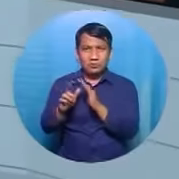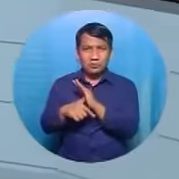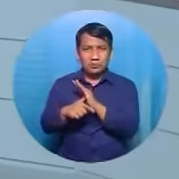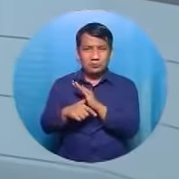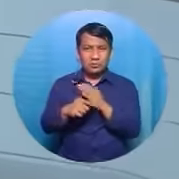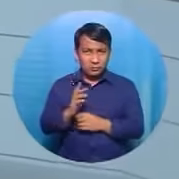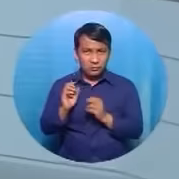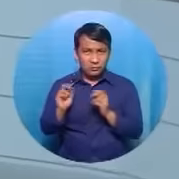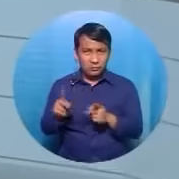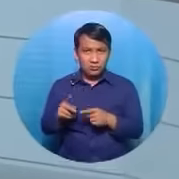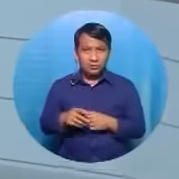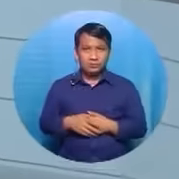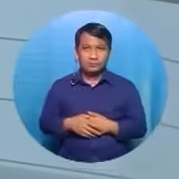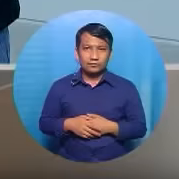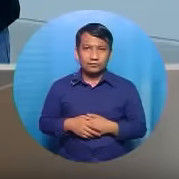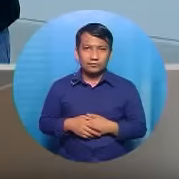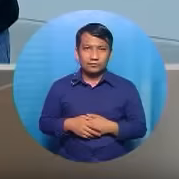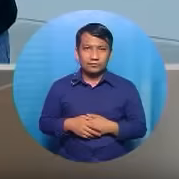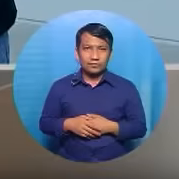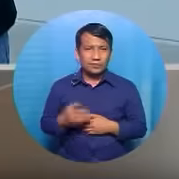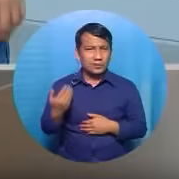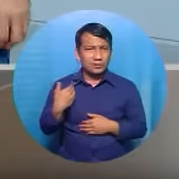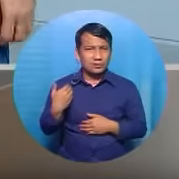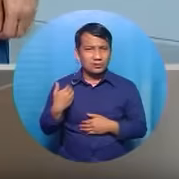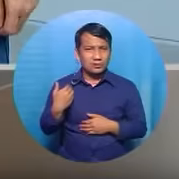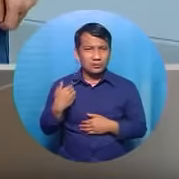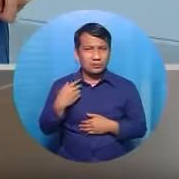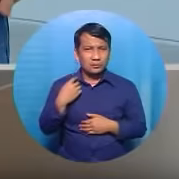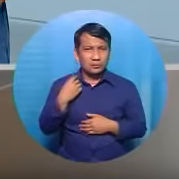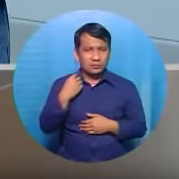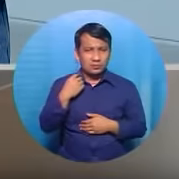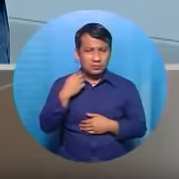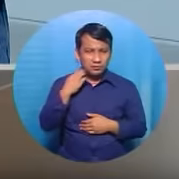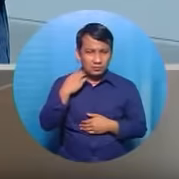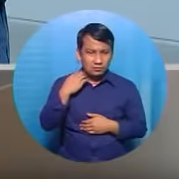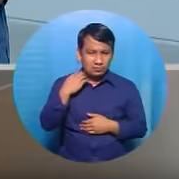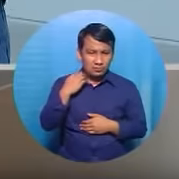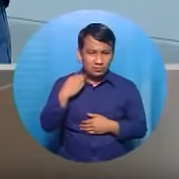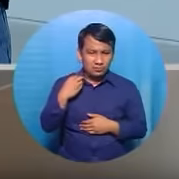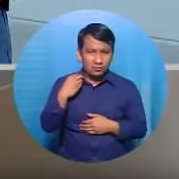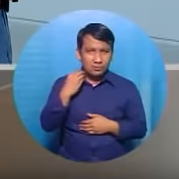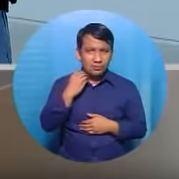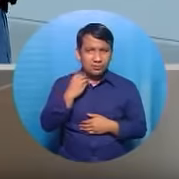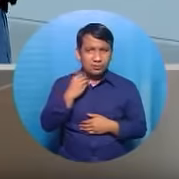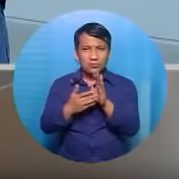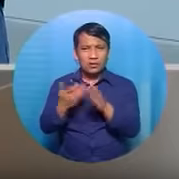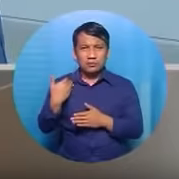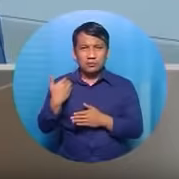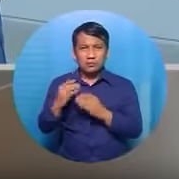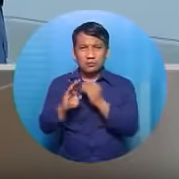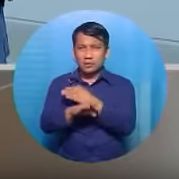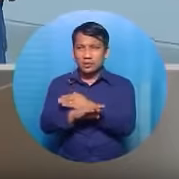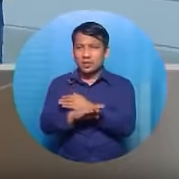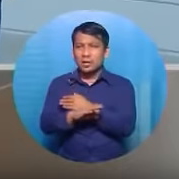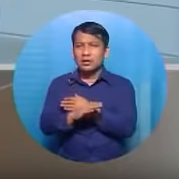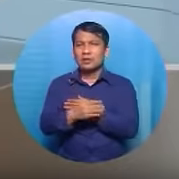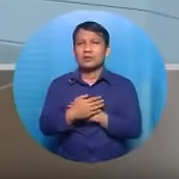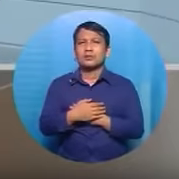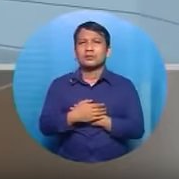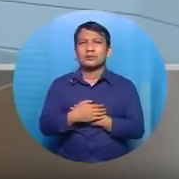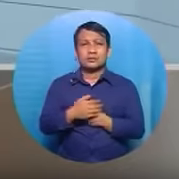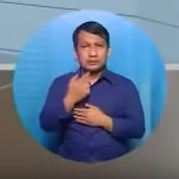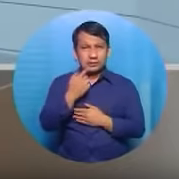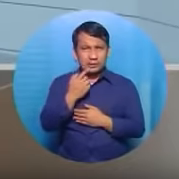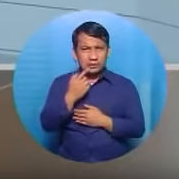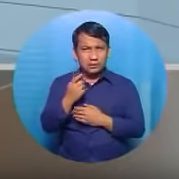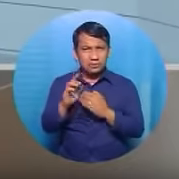mapalambot niyo siya. Okay, sir? Okay po, sir, pero dili na po makipag, hindi na po makipagbalikan sa kanya, sir. Sir, hindi ko kita pipilitin